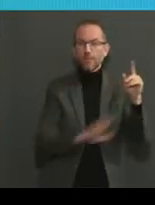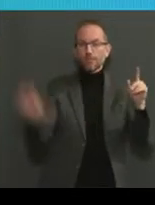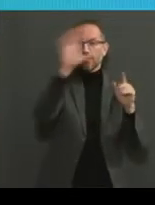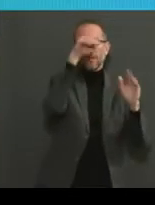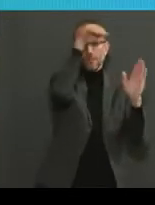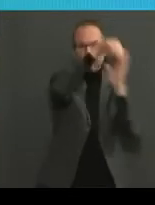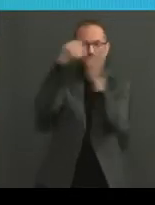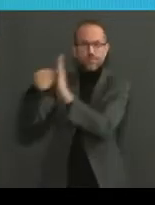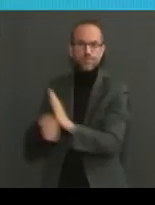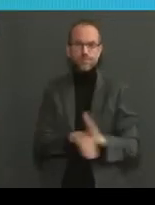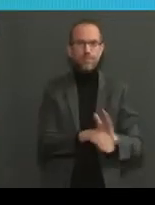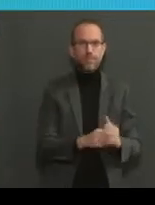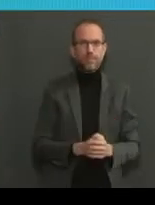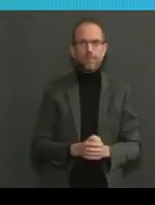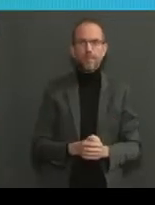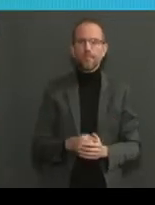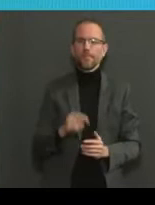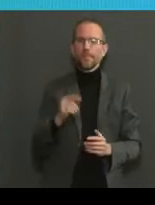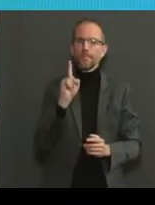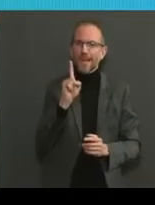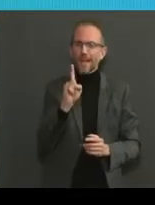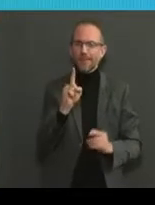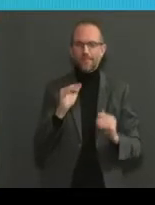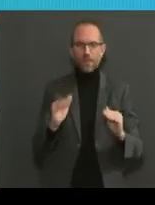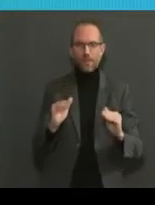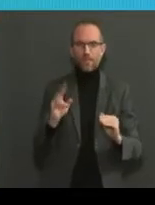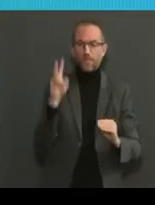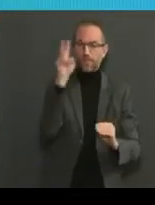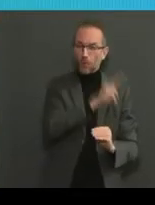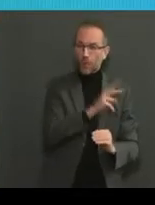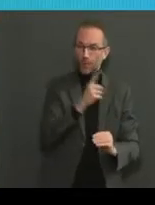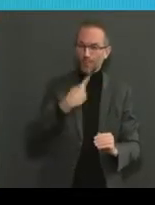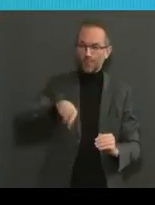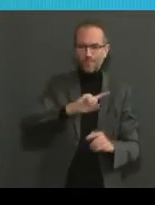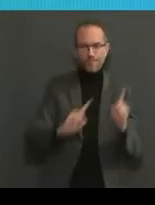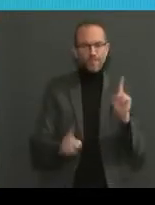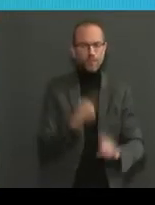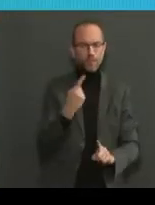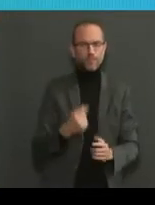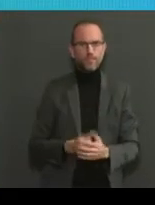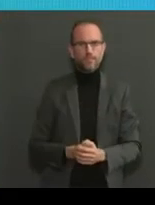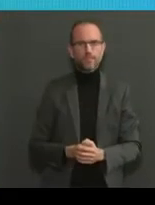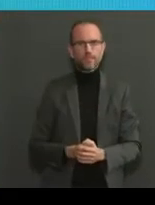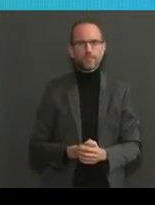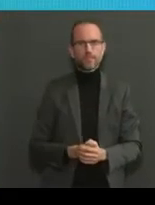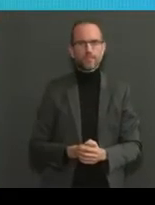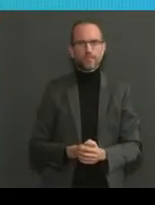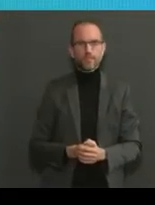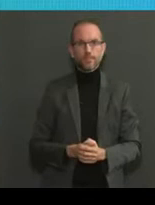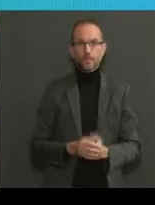la vigilance reste de mise, étant donné qu'une forte baisse n'est toujours pas à l'ordre du